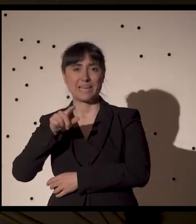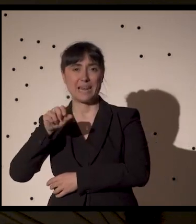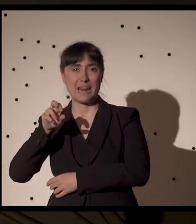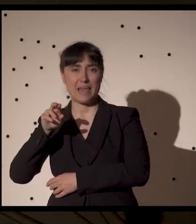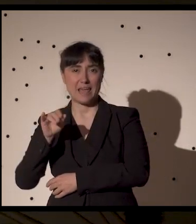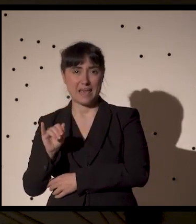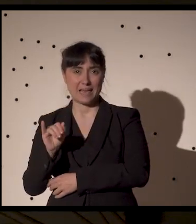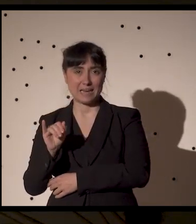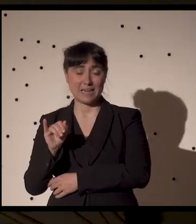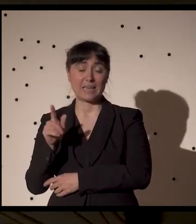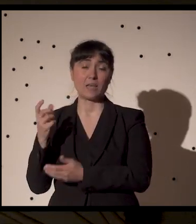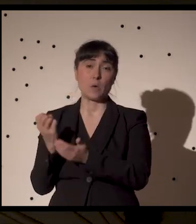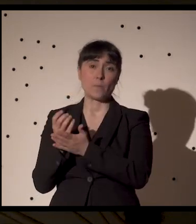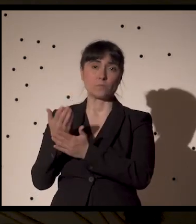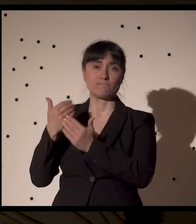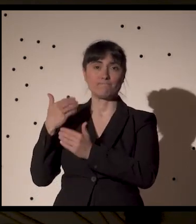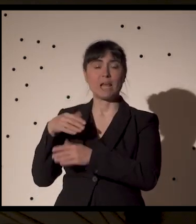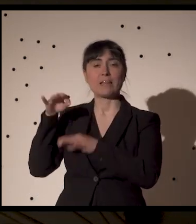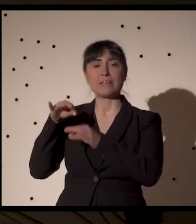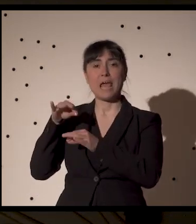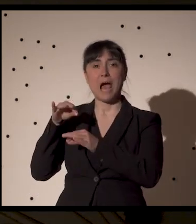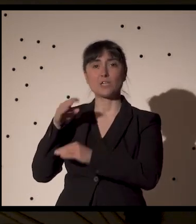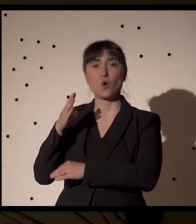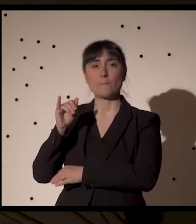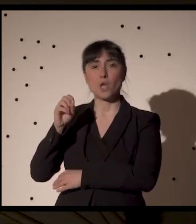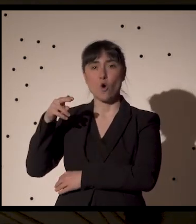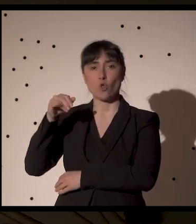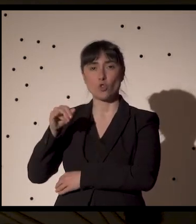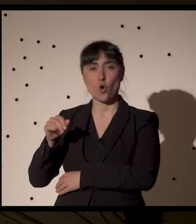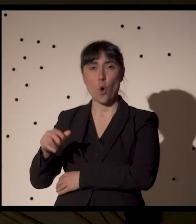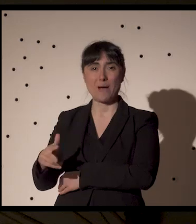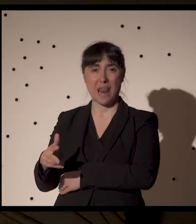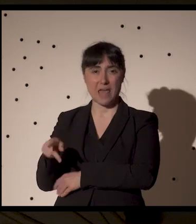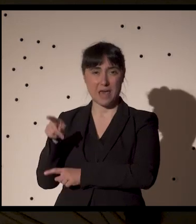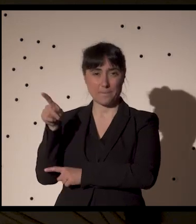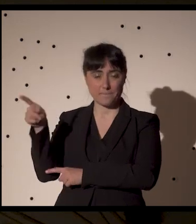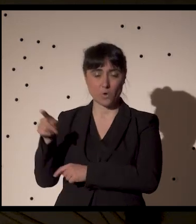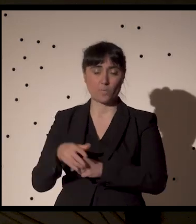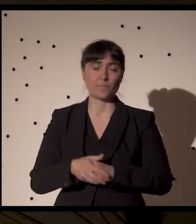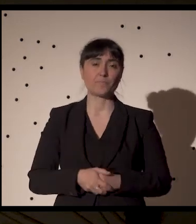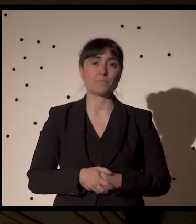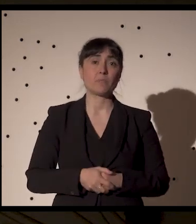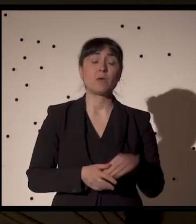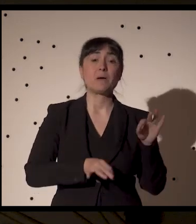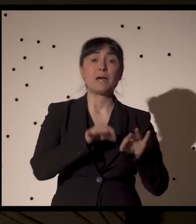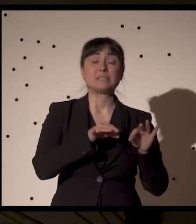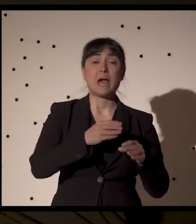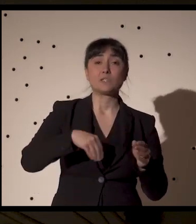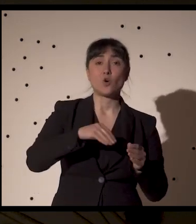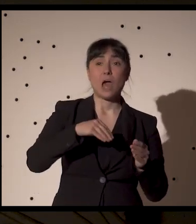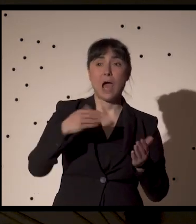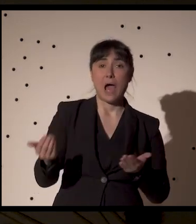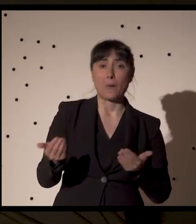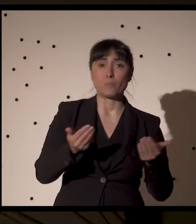Biondo di Palermo la Clitennestra del teatro di Napoli dal romanzo di